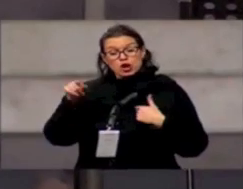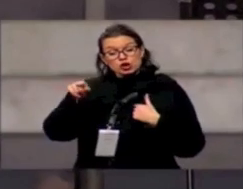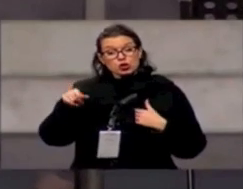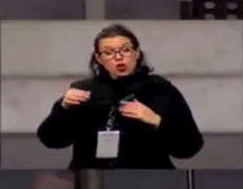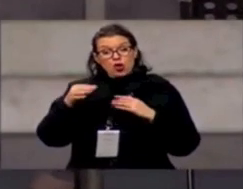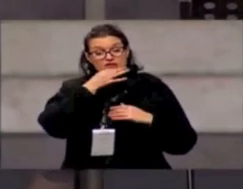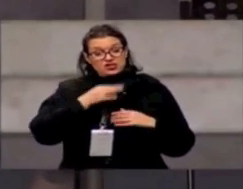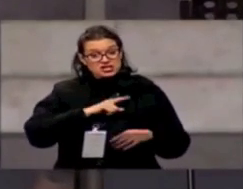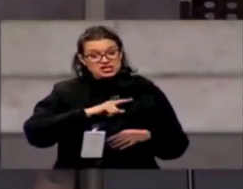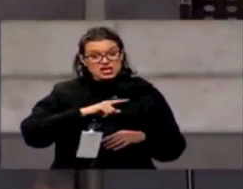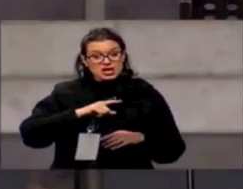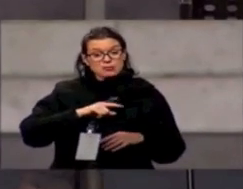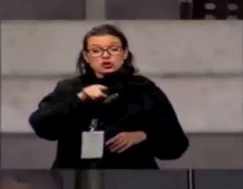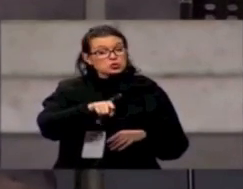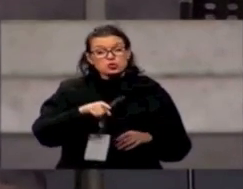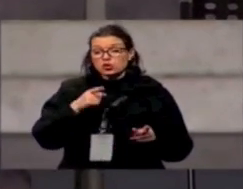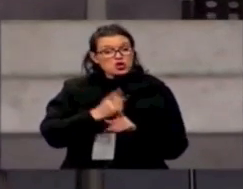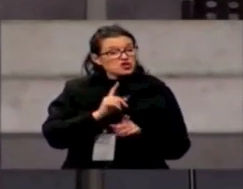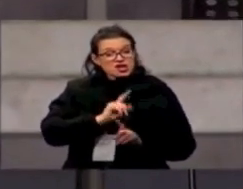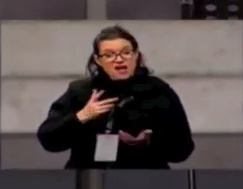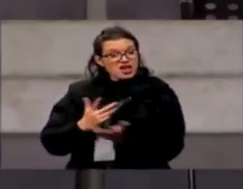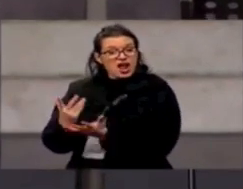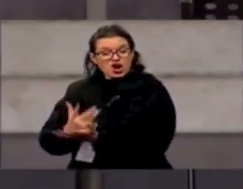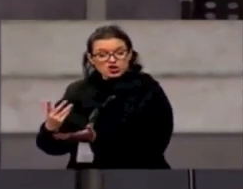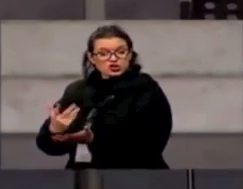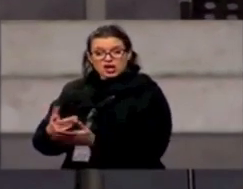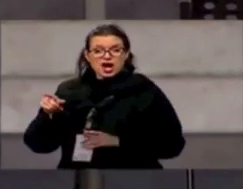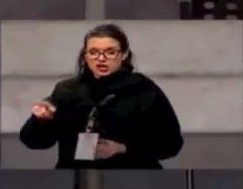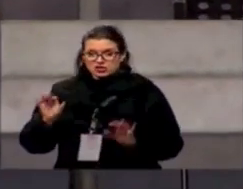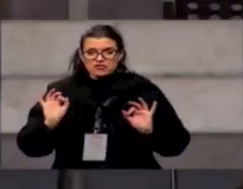altrimenti non sei la donna mia Sei una spia sei un infame Grazie